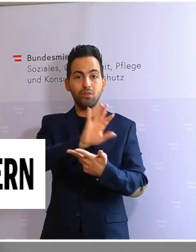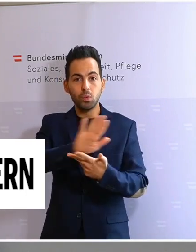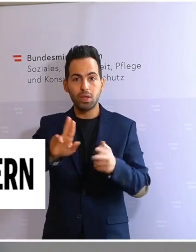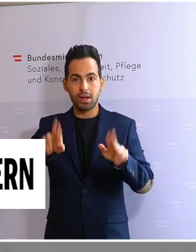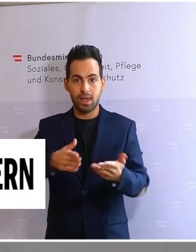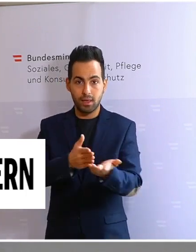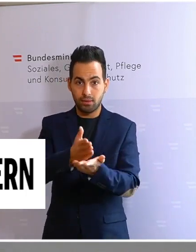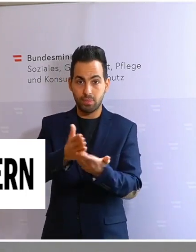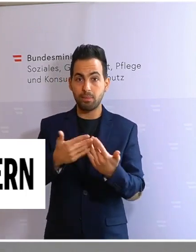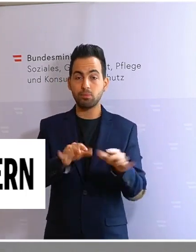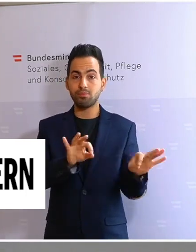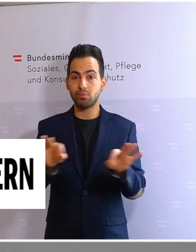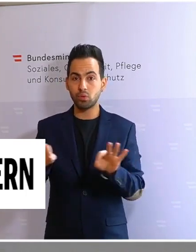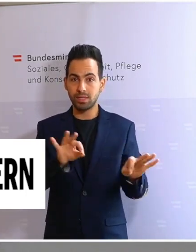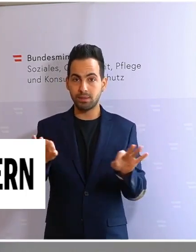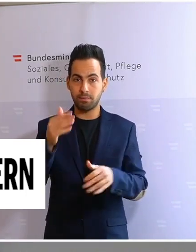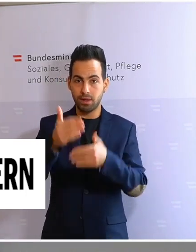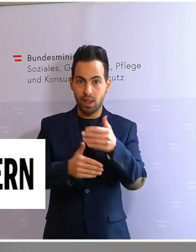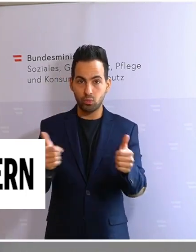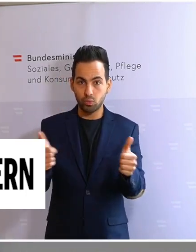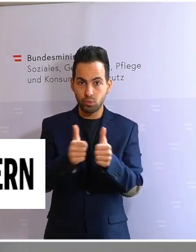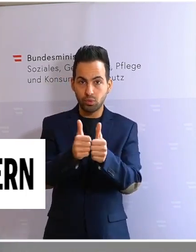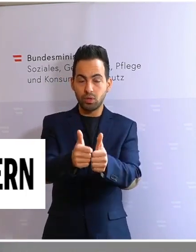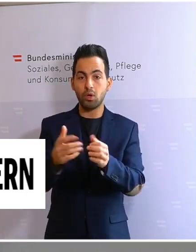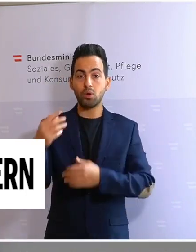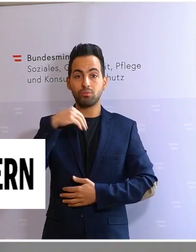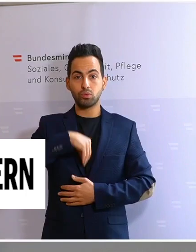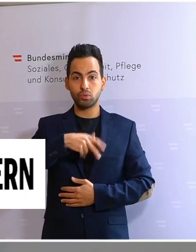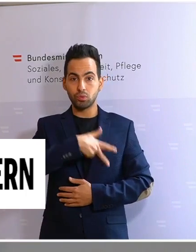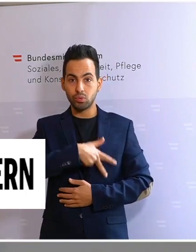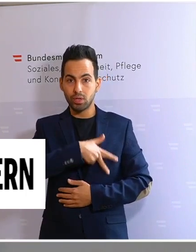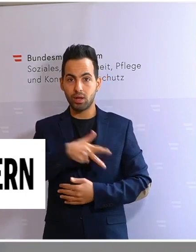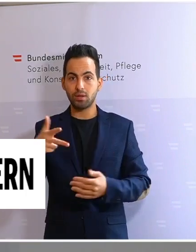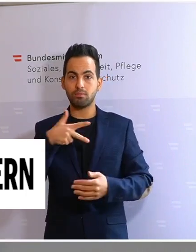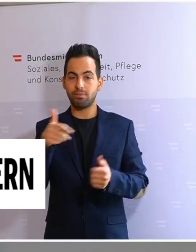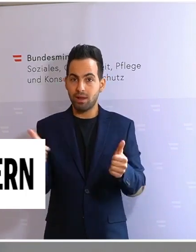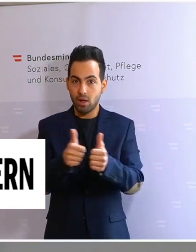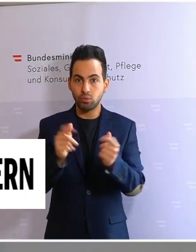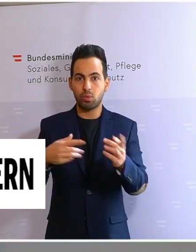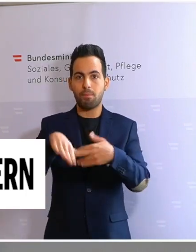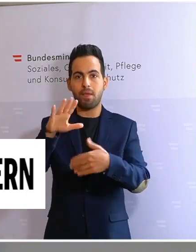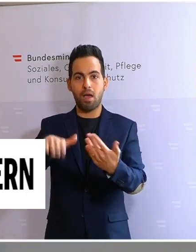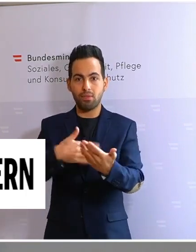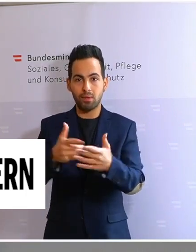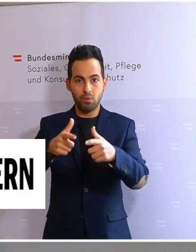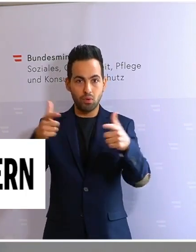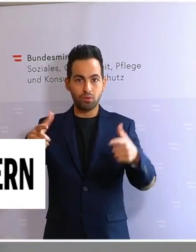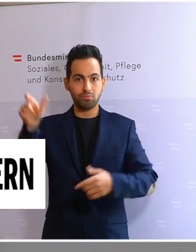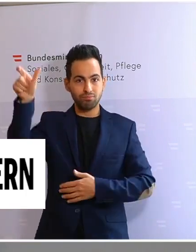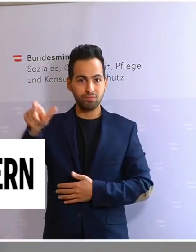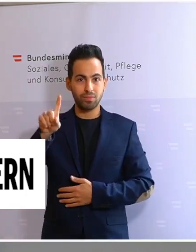dass die Prozessbegleitung, die psychosoziale und juristische Prozessbegleitung ausgebaut wird. Dafür hat Alma Sadic